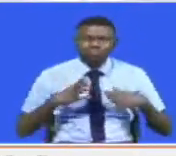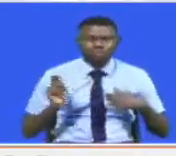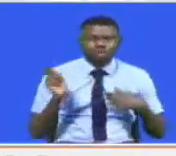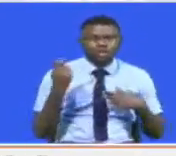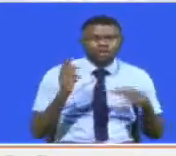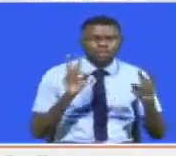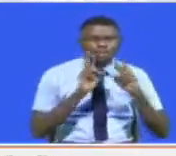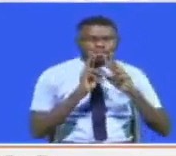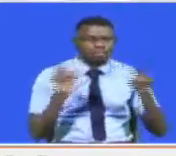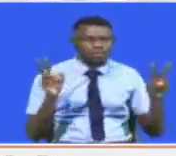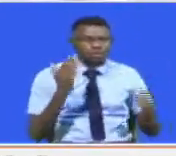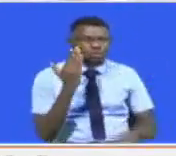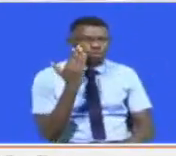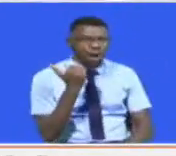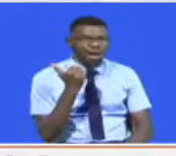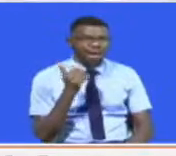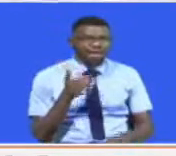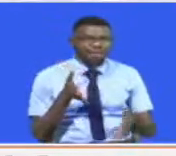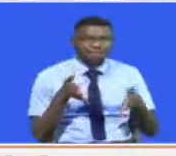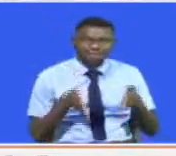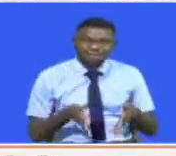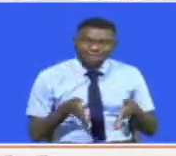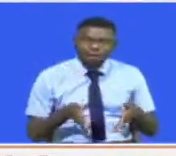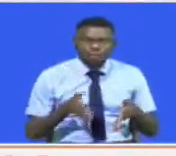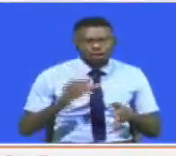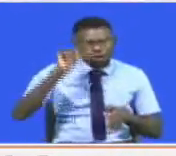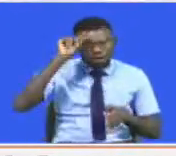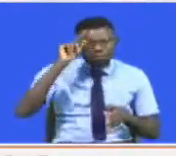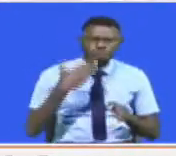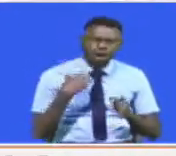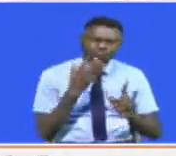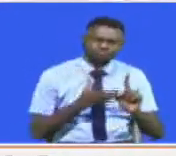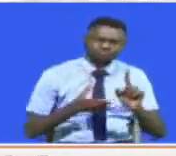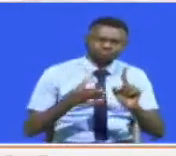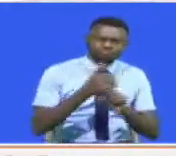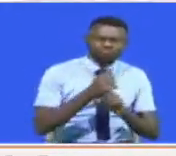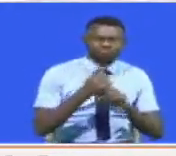peace, saying without it, no development can be achieved.